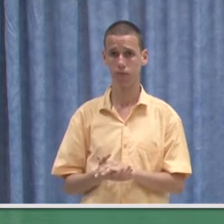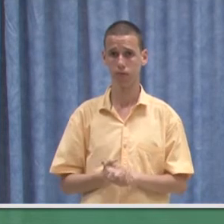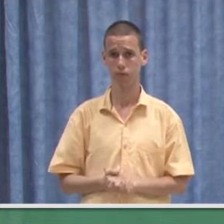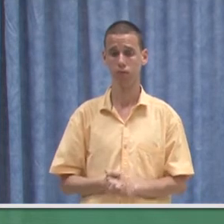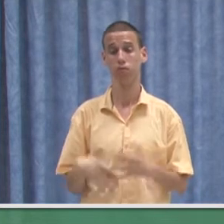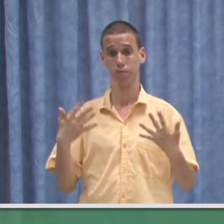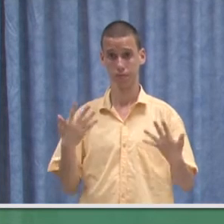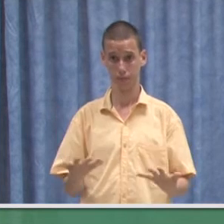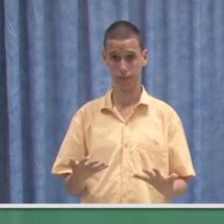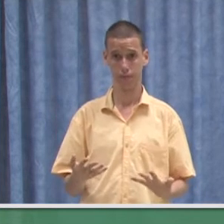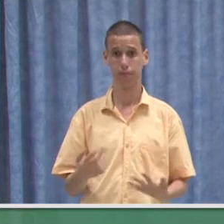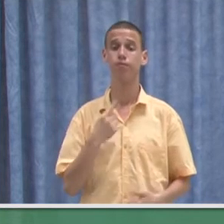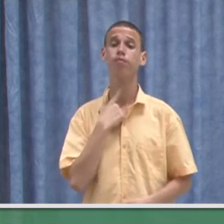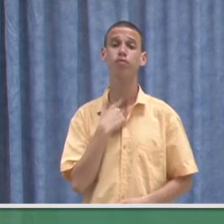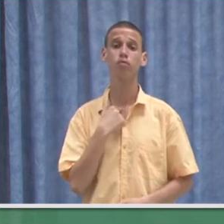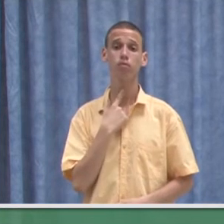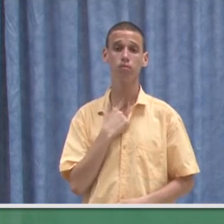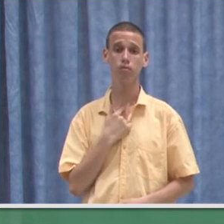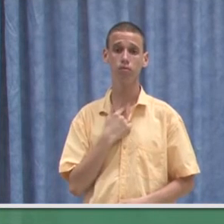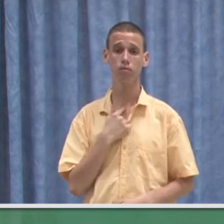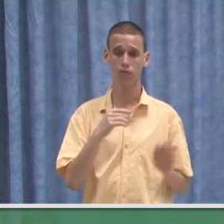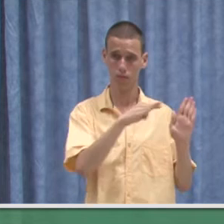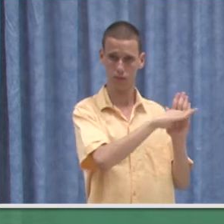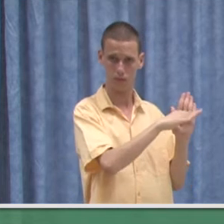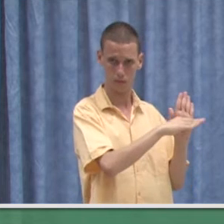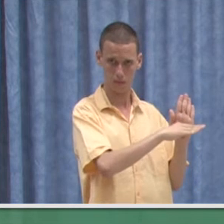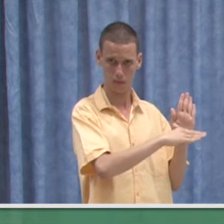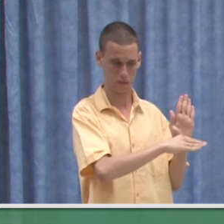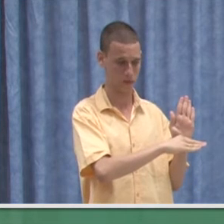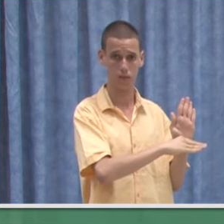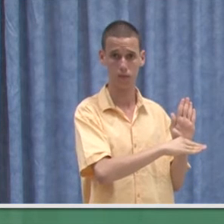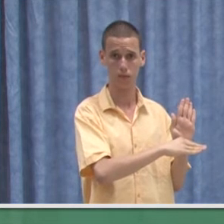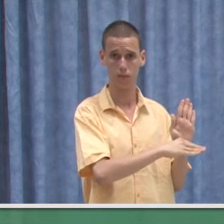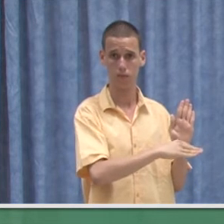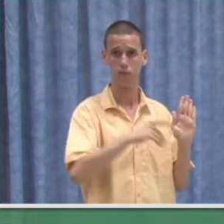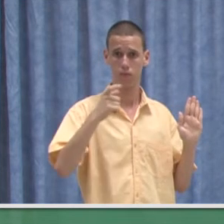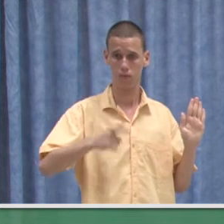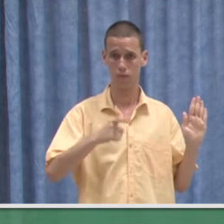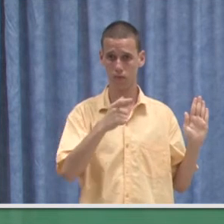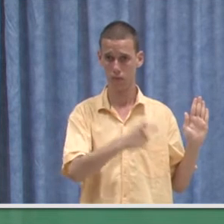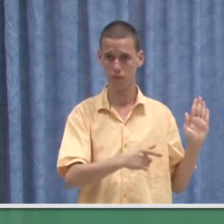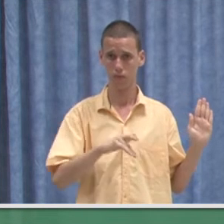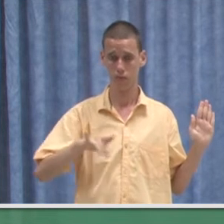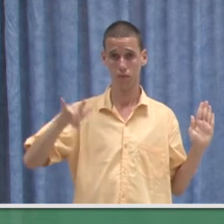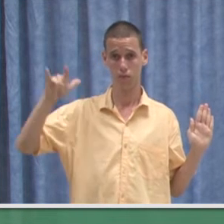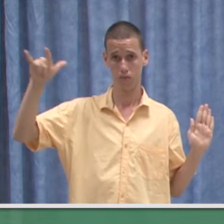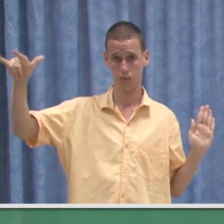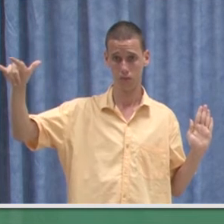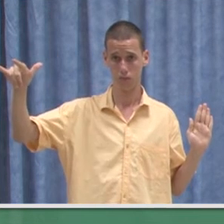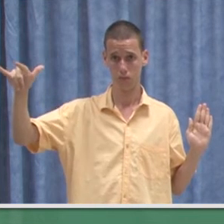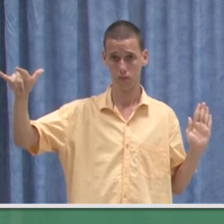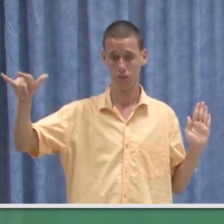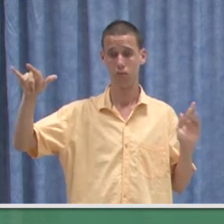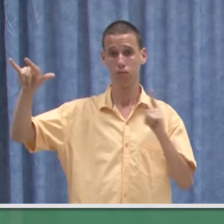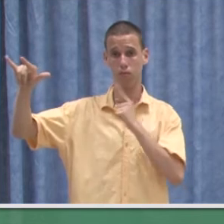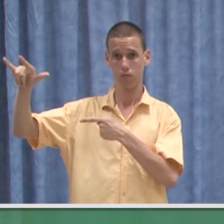la directive, bien l'ordre qui peut gagner donner, Travel Advisory, et nous pouvons décroiser tous ces